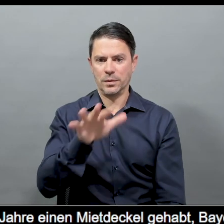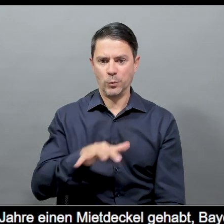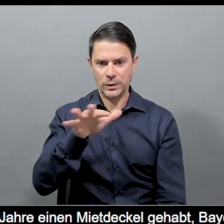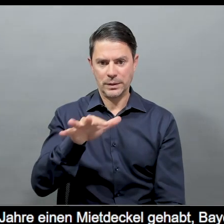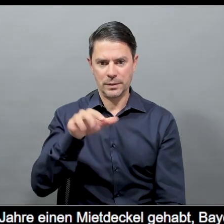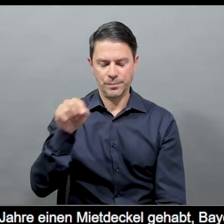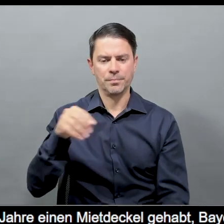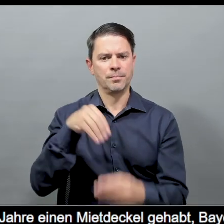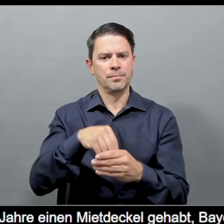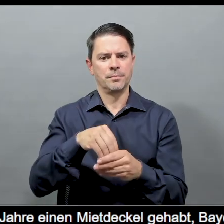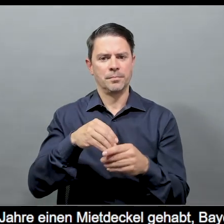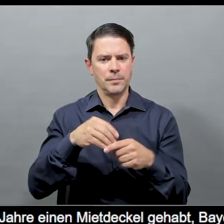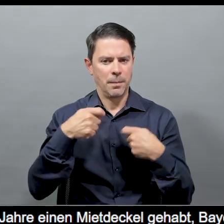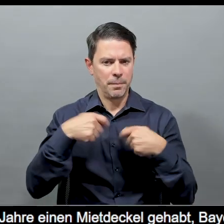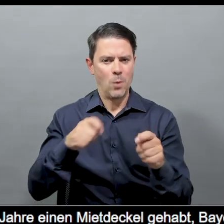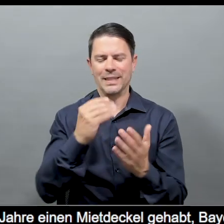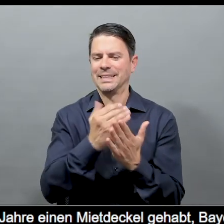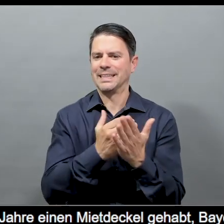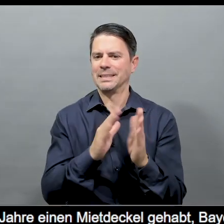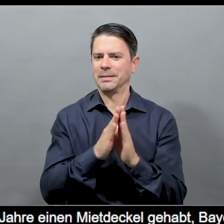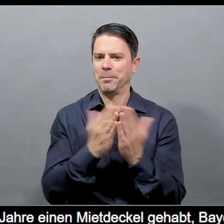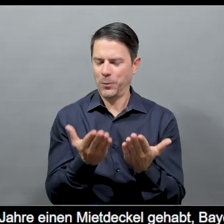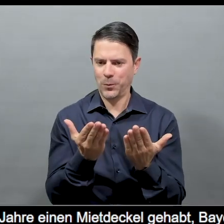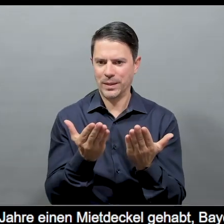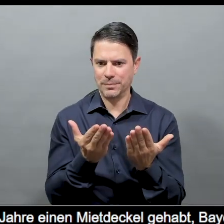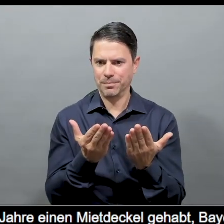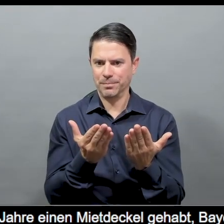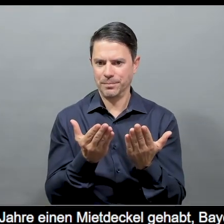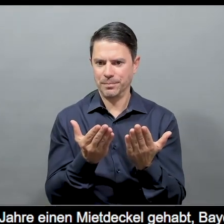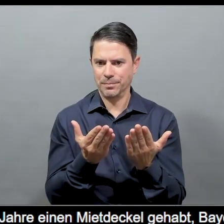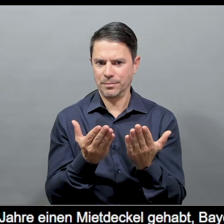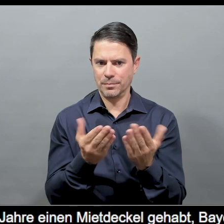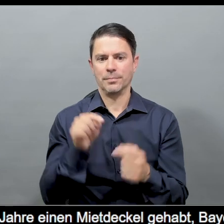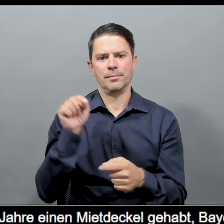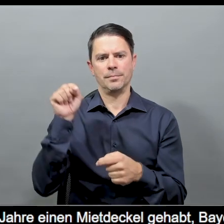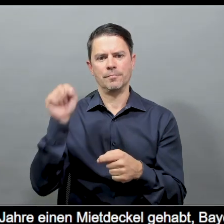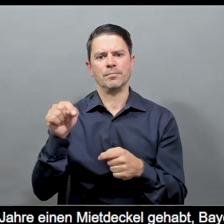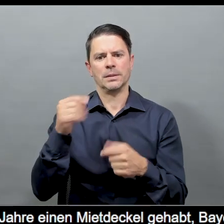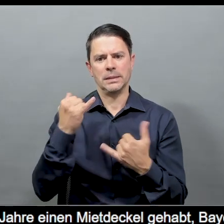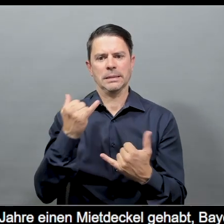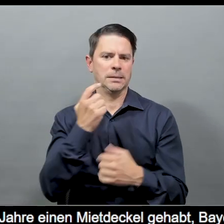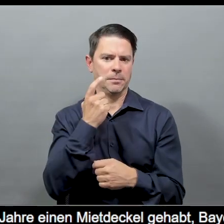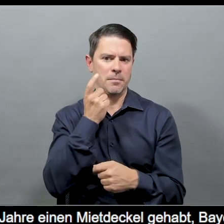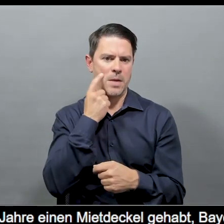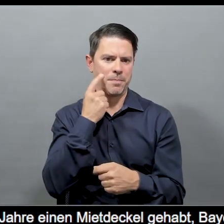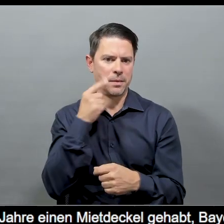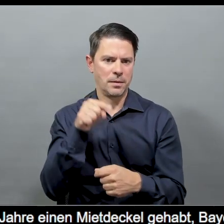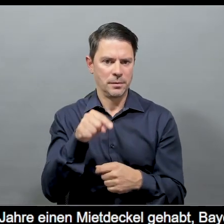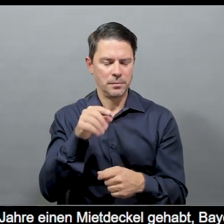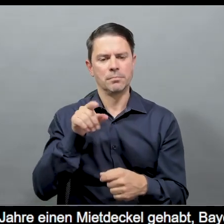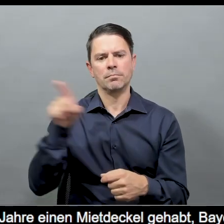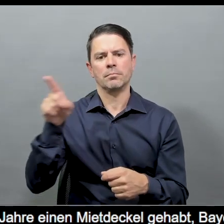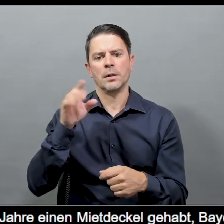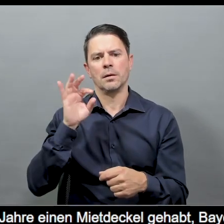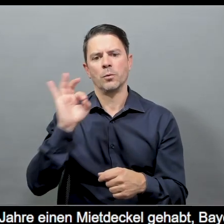Untersuchung eines externen Gutachters zur Gebietskulisse. Und danach gehen wir mit der Verordnung in die Anhörung der Kommunen